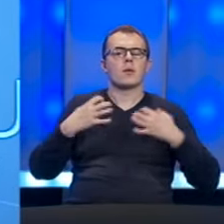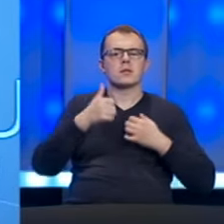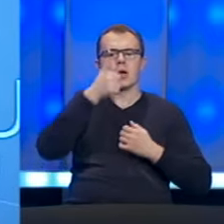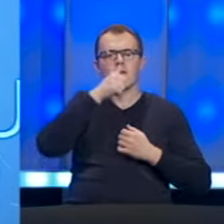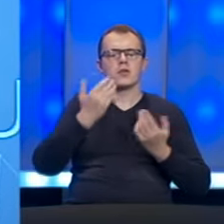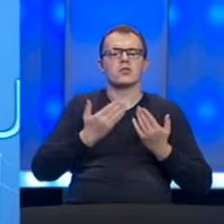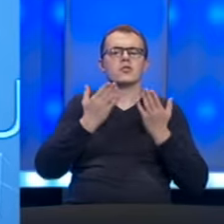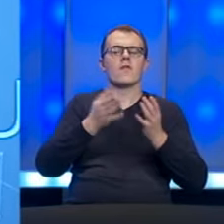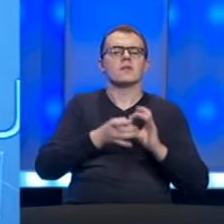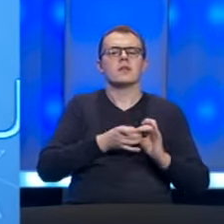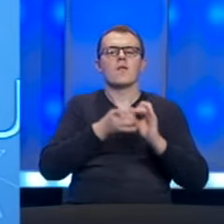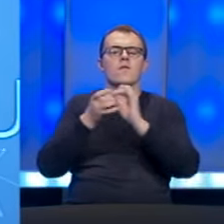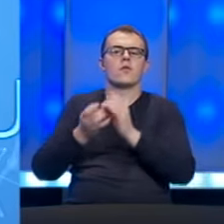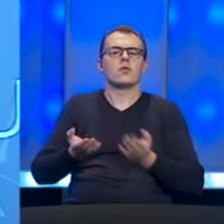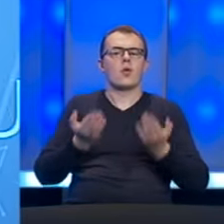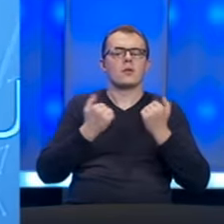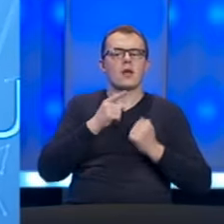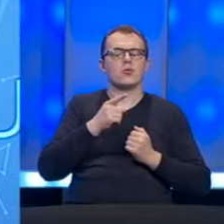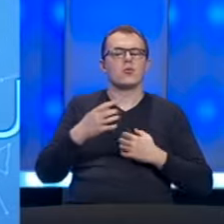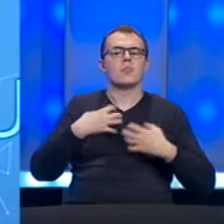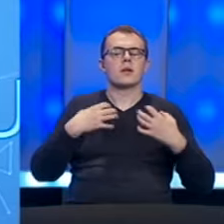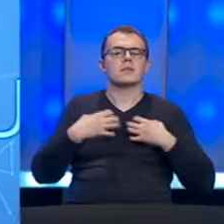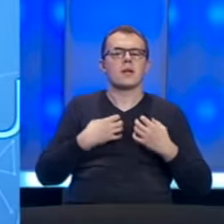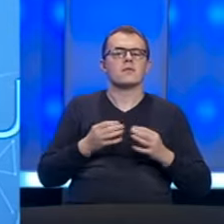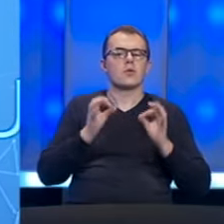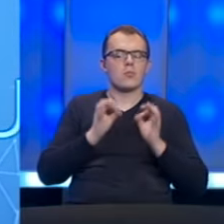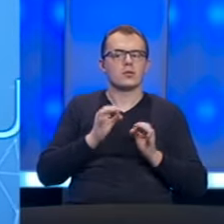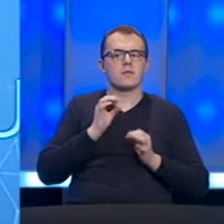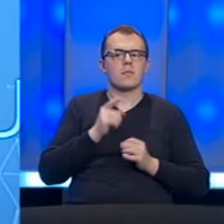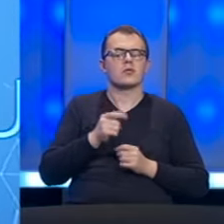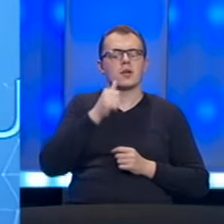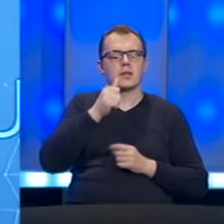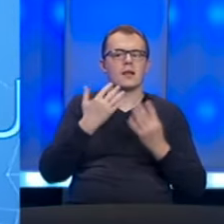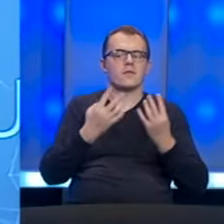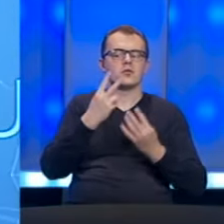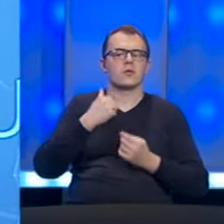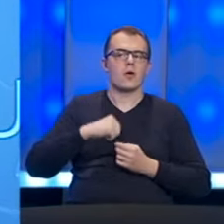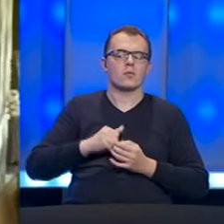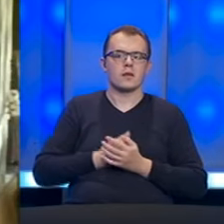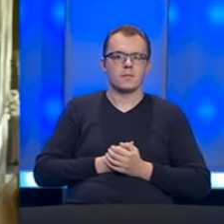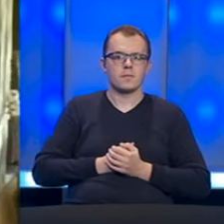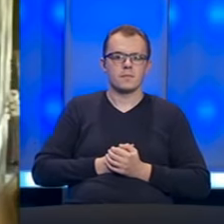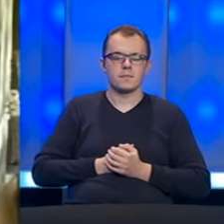je vodilo da tu predstavu postavite baš davne 92. godine?